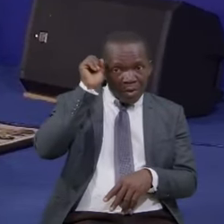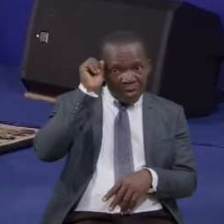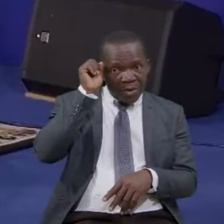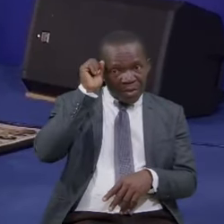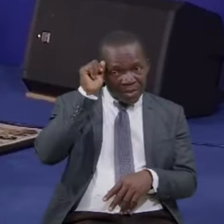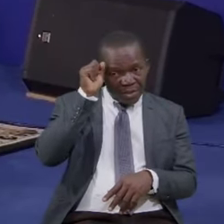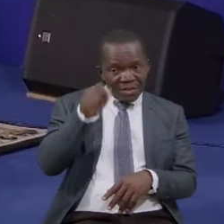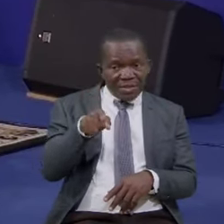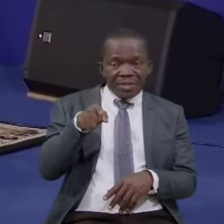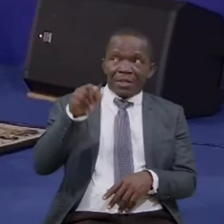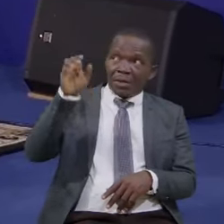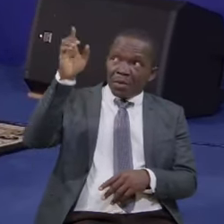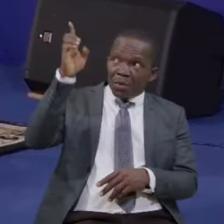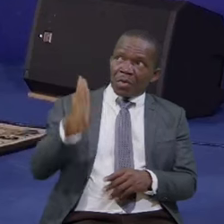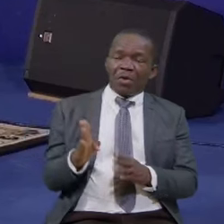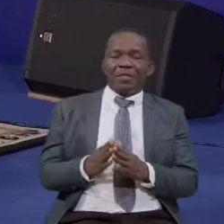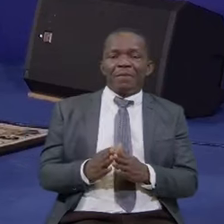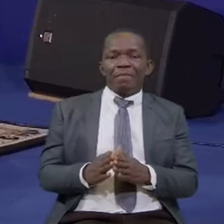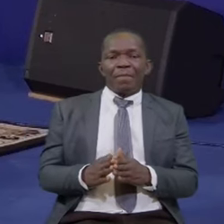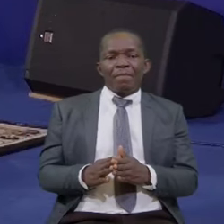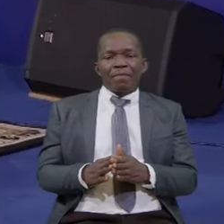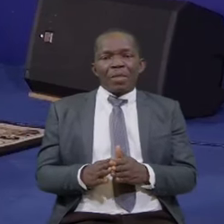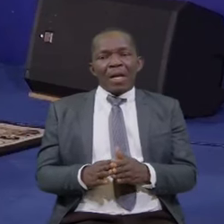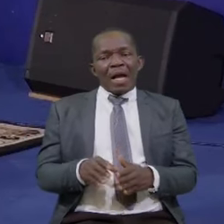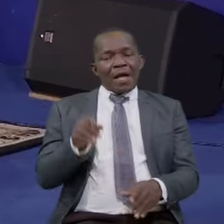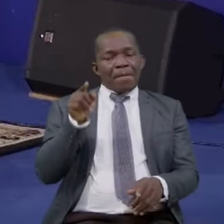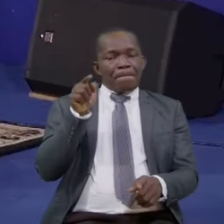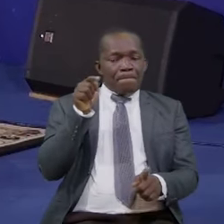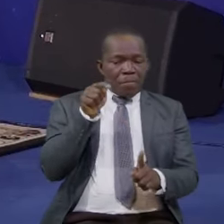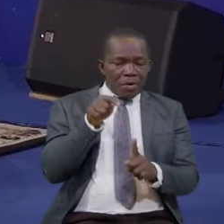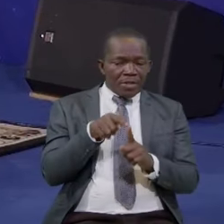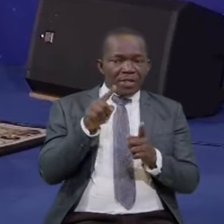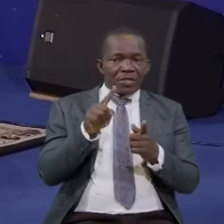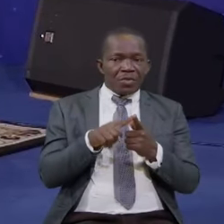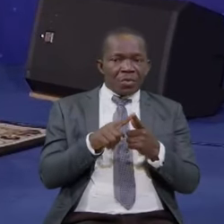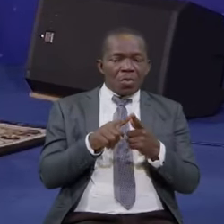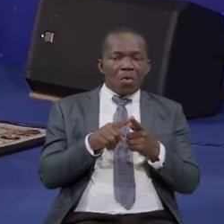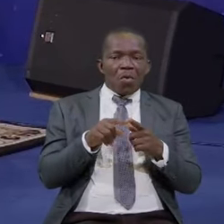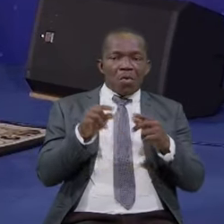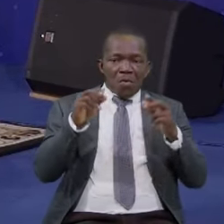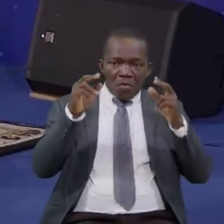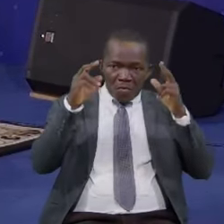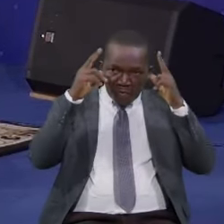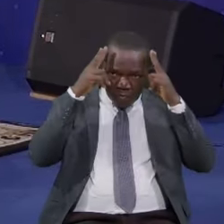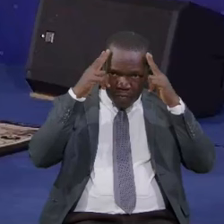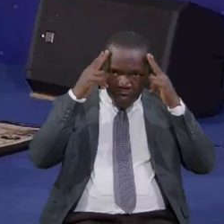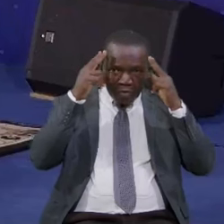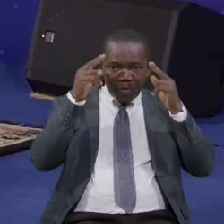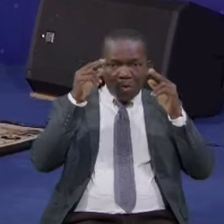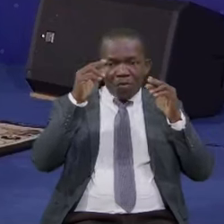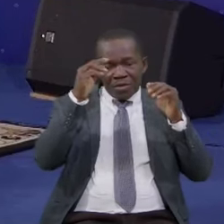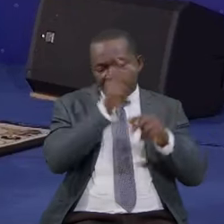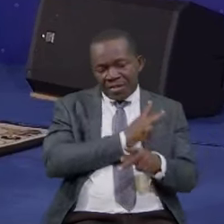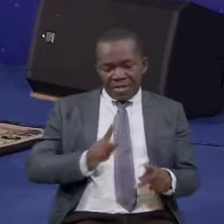et maintenant pharaon vient et il il lu fixe avec son